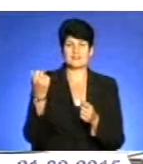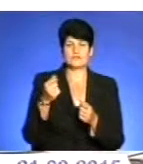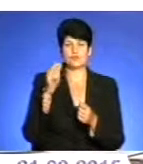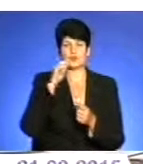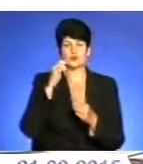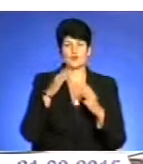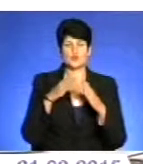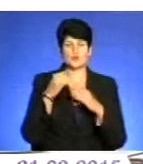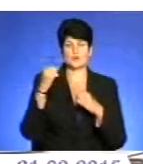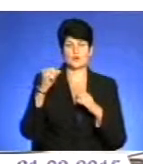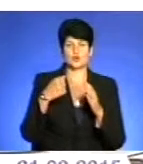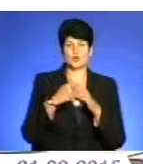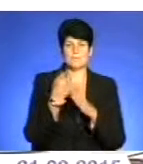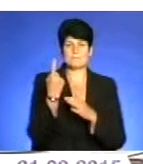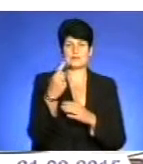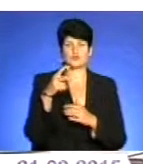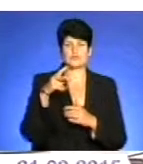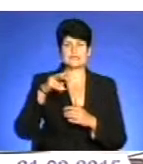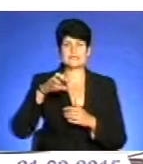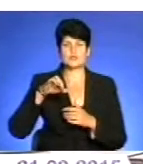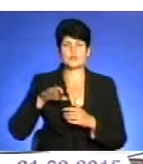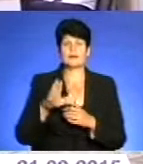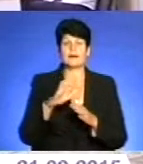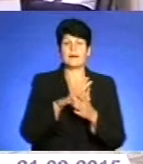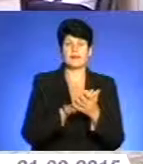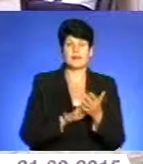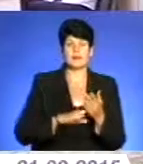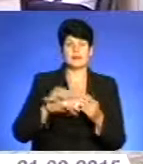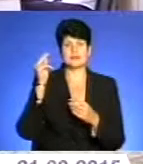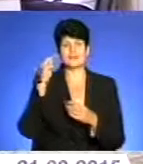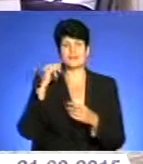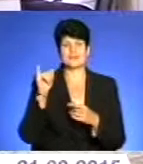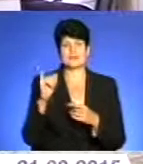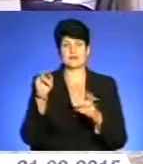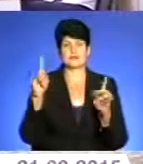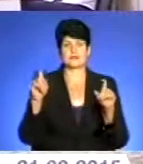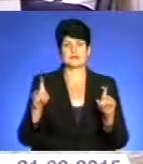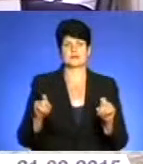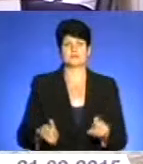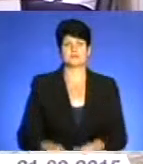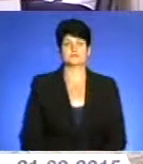домі «Перемога» до 1 листопада. Далі навчання і тестування.